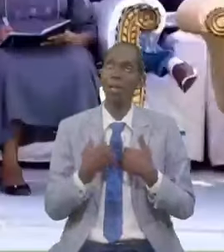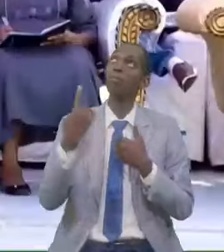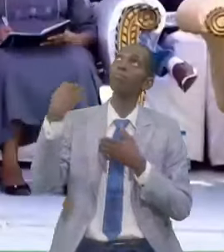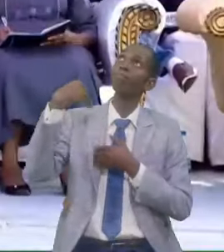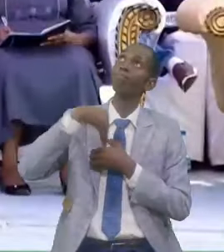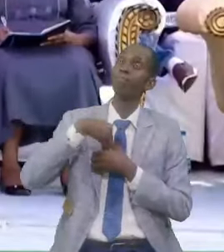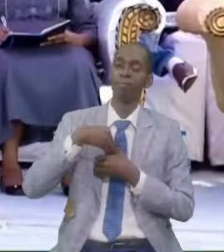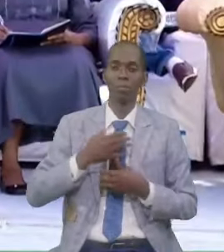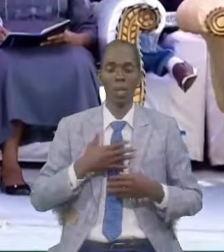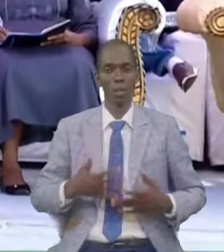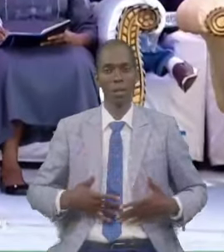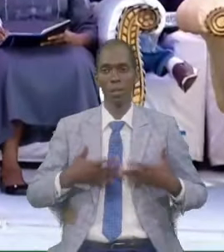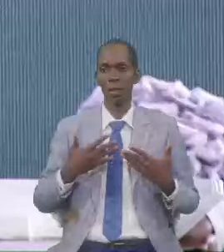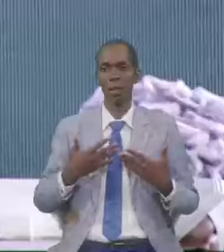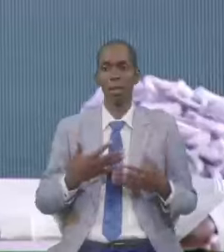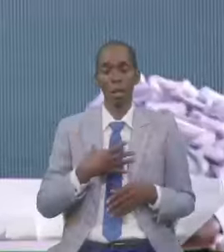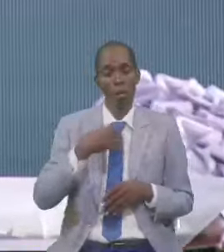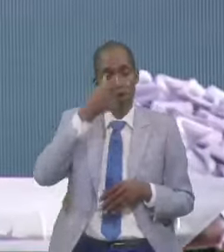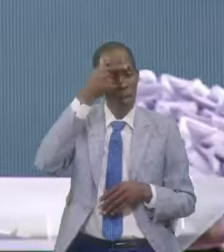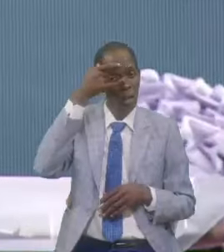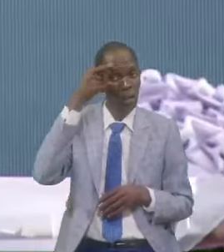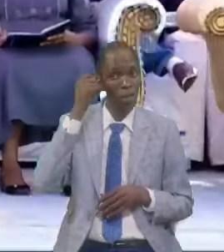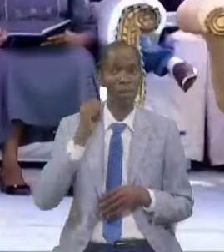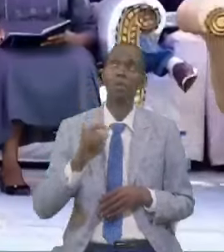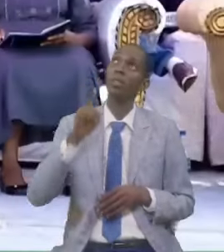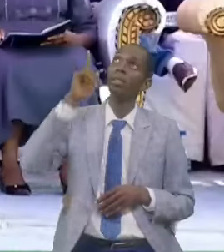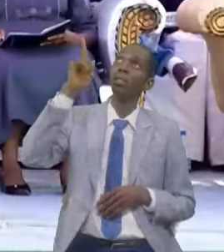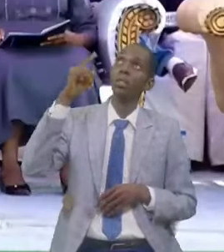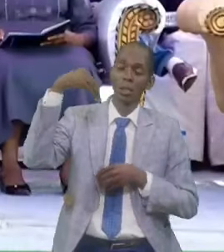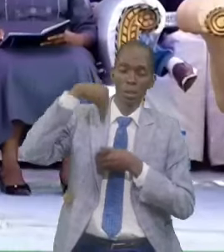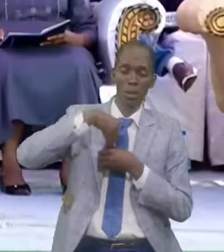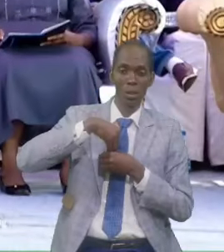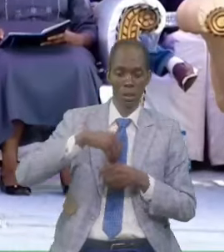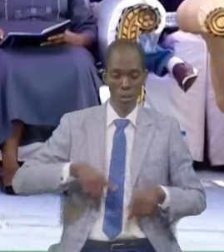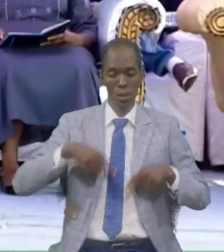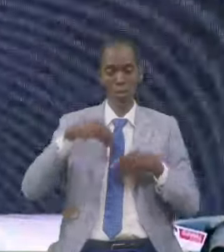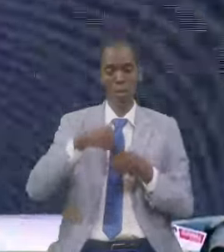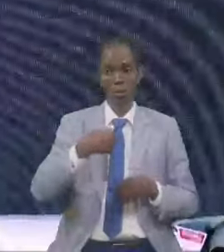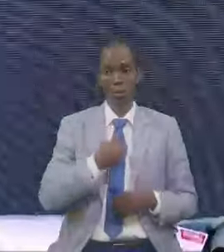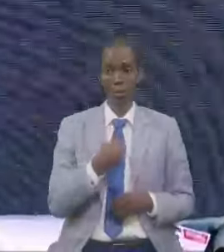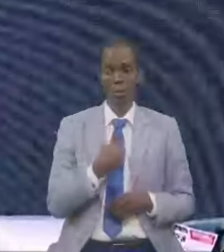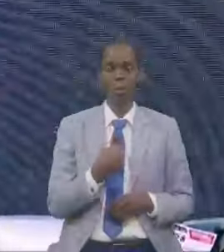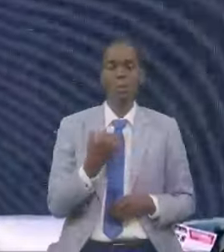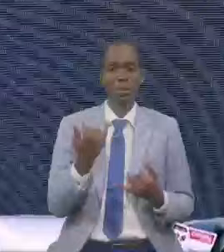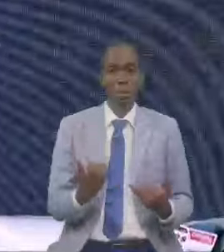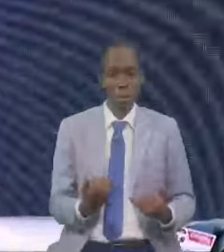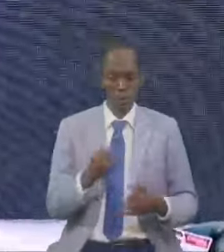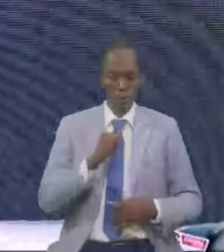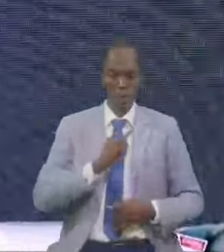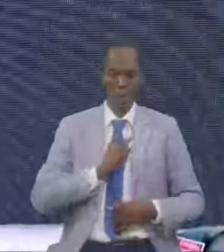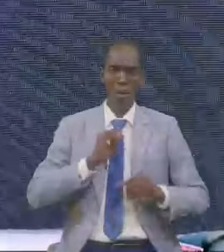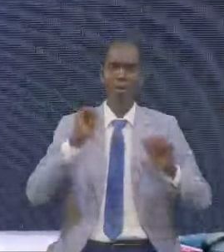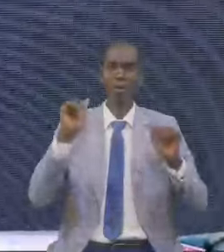నా జీవితంలోకి వచ్చారు. Because he lives in me. ఆయన నాలో జీవిస్తున్నారు గనుక. I can. నేను